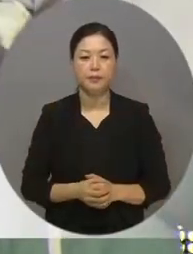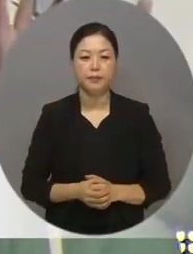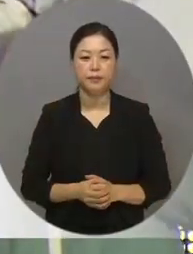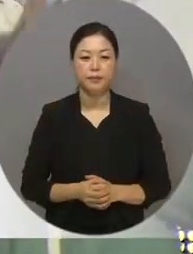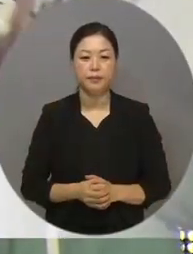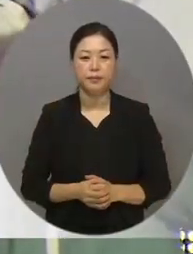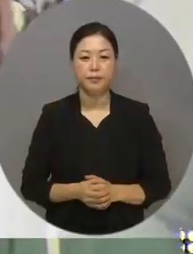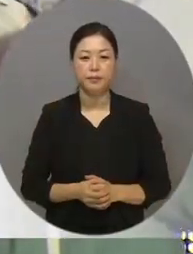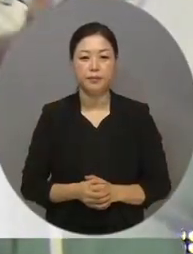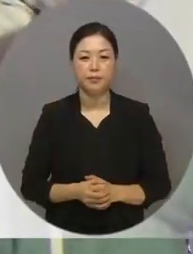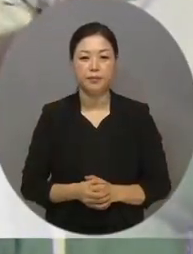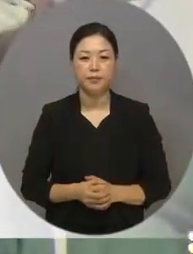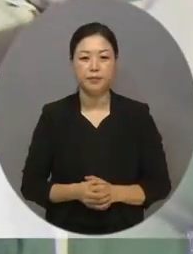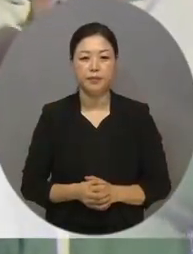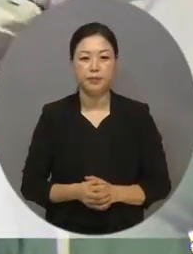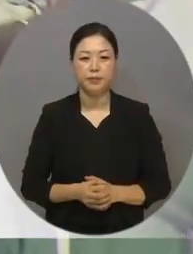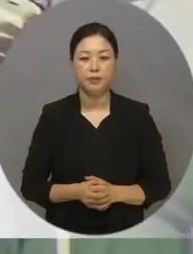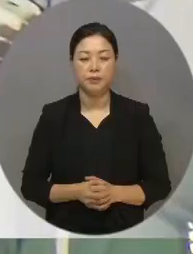그리고